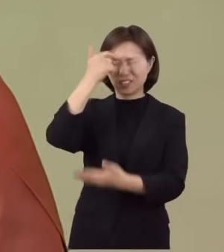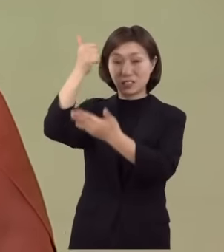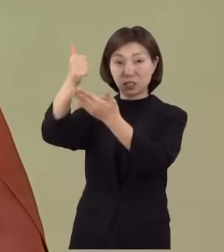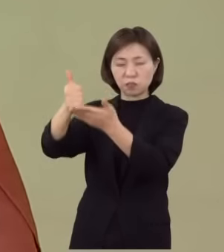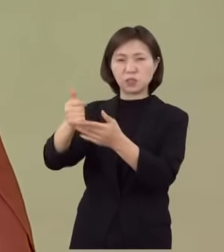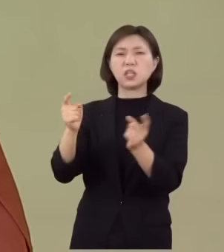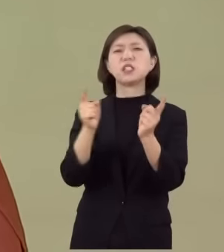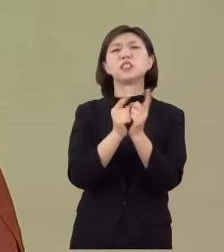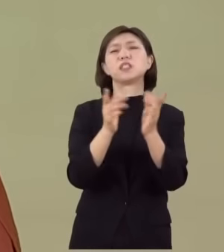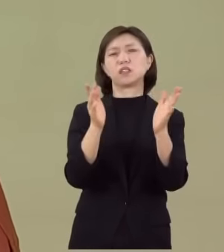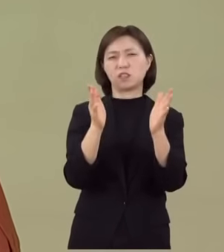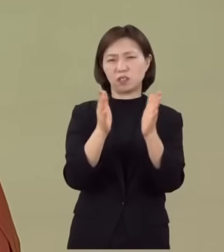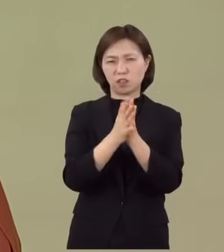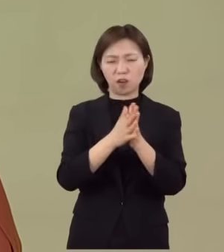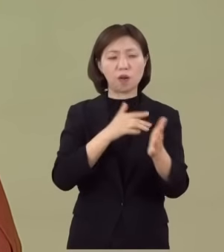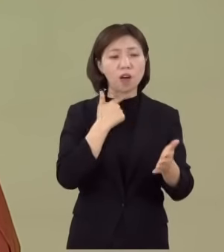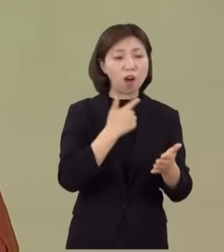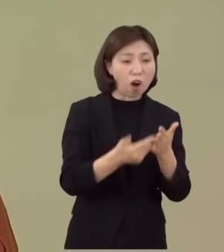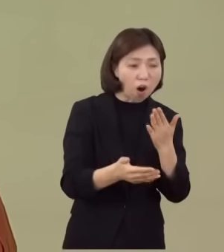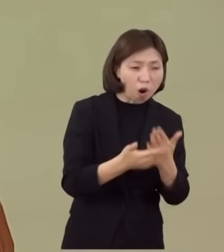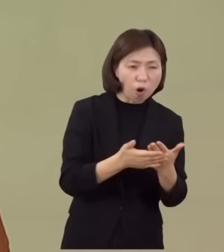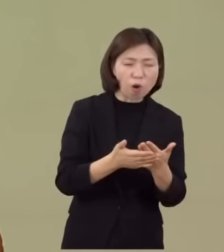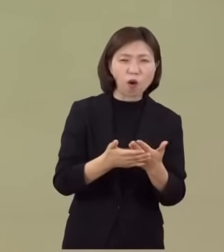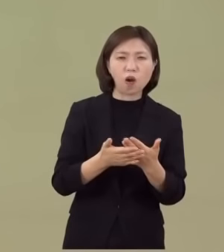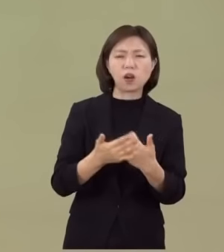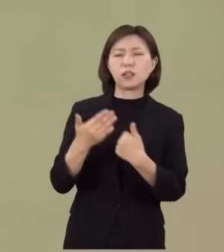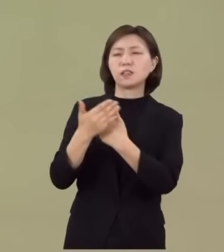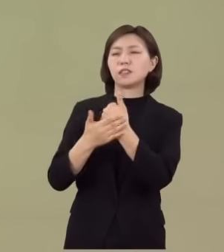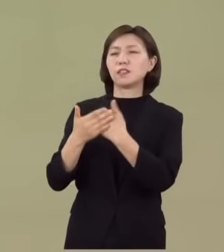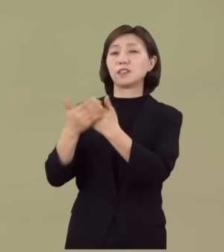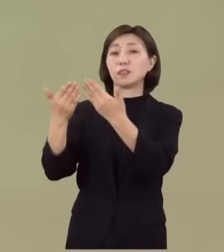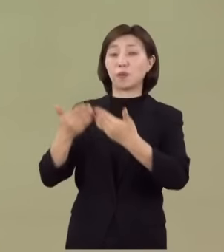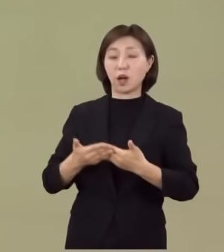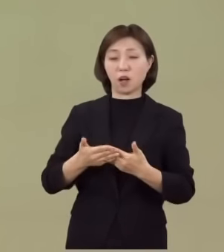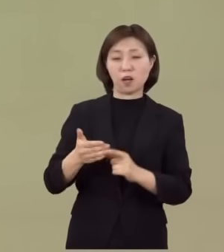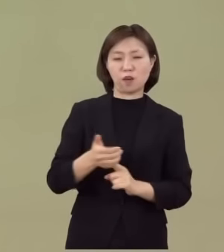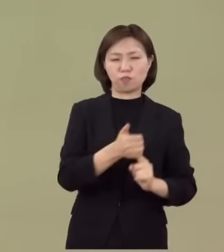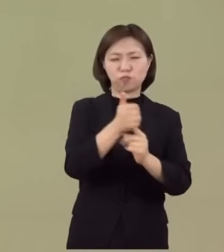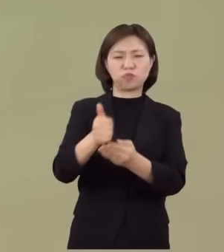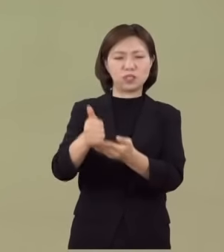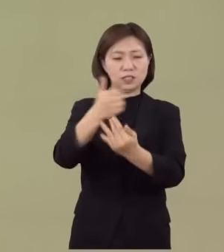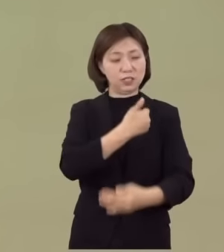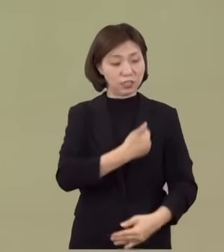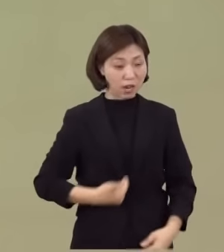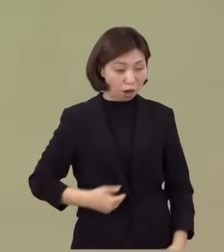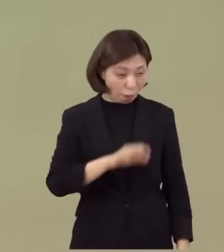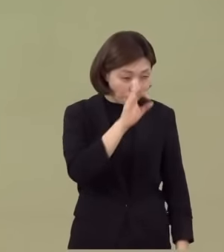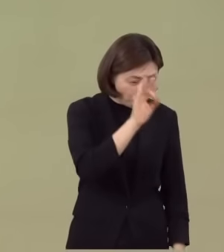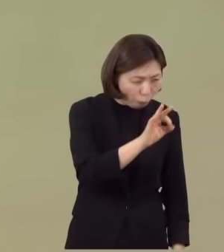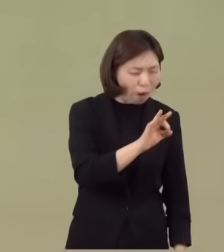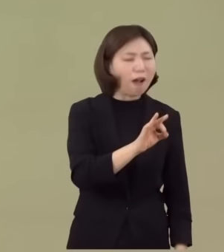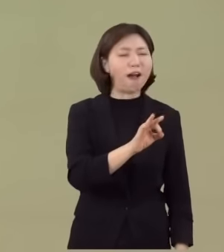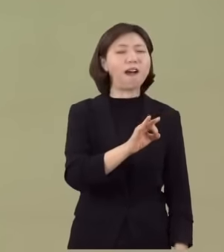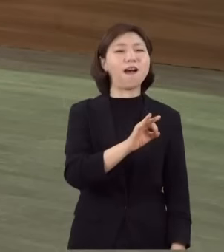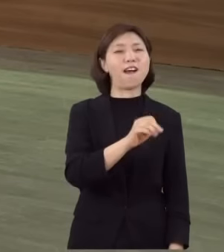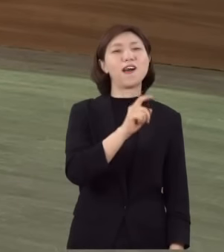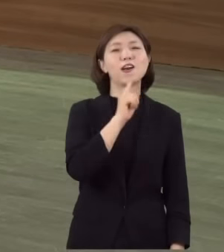실제로 가피를 받은 불자님들을 당신이 목격하고 하신 법문이